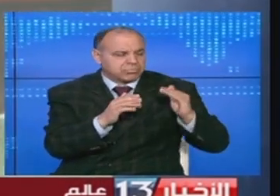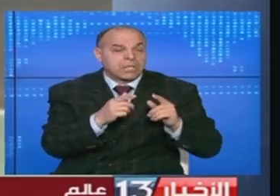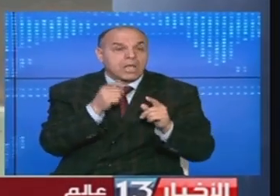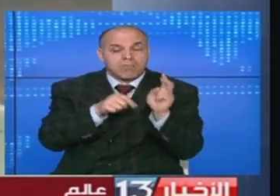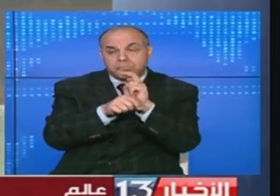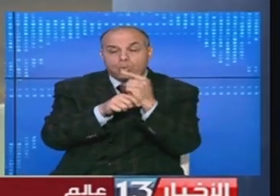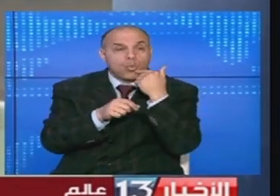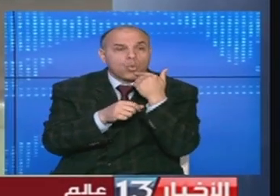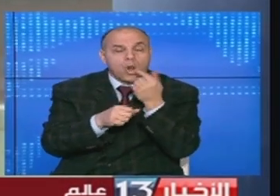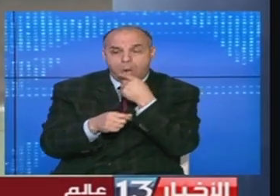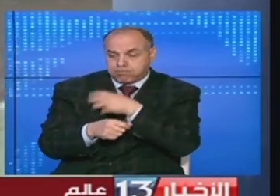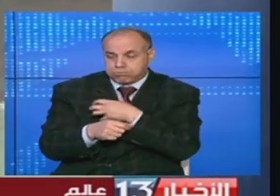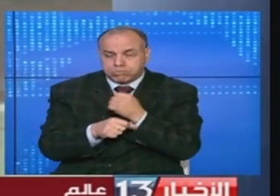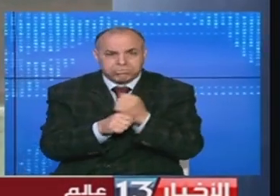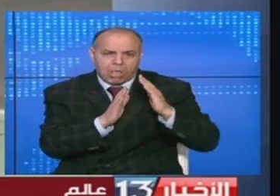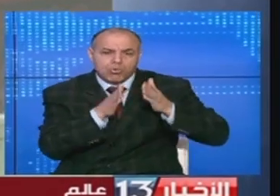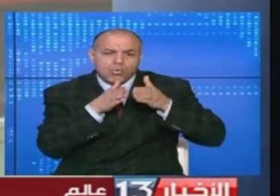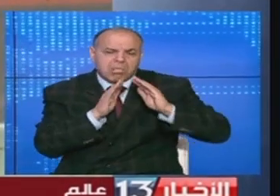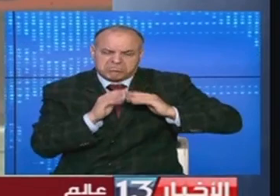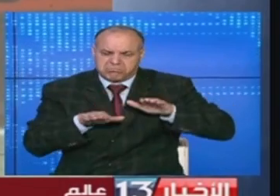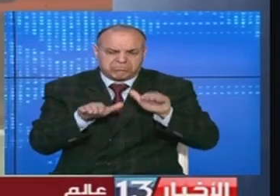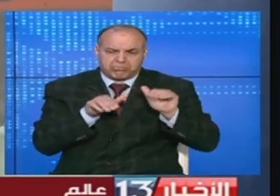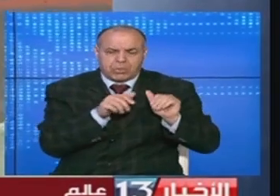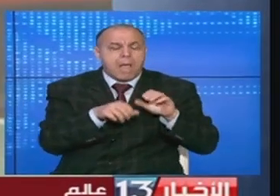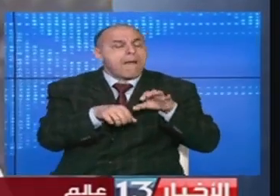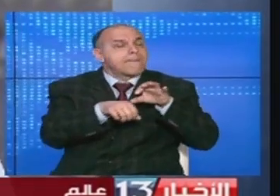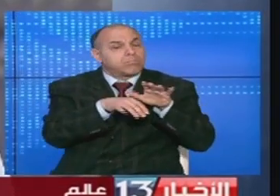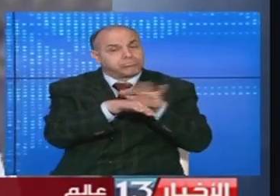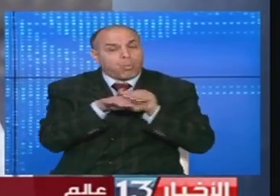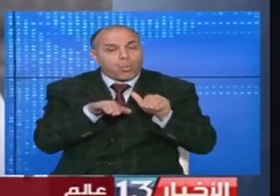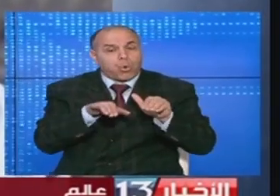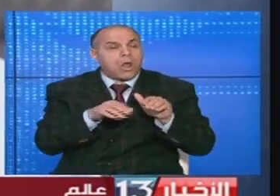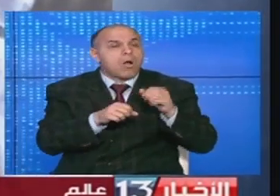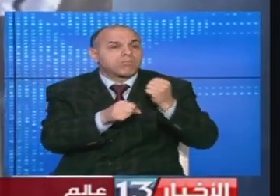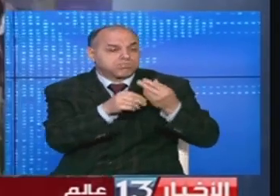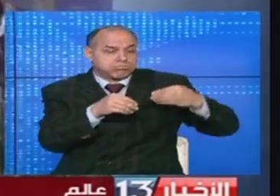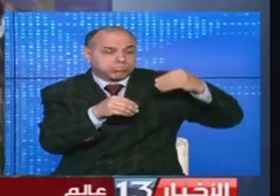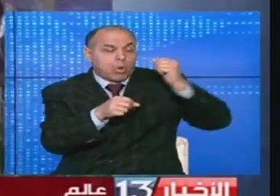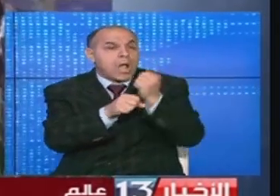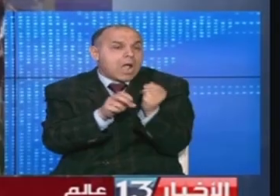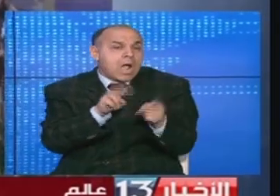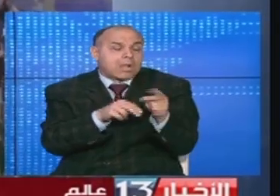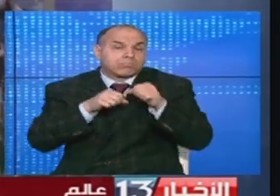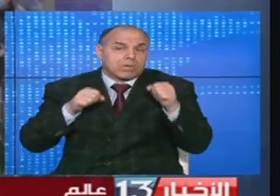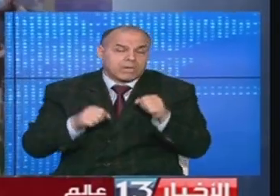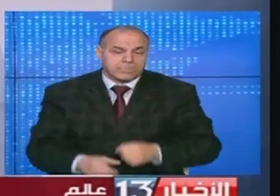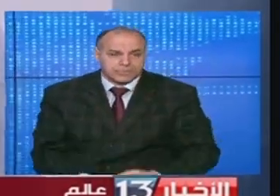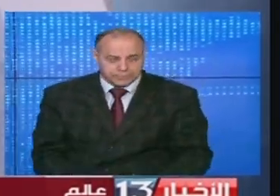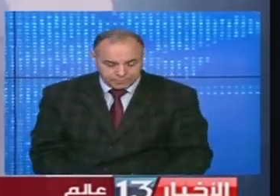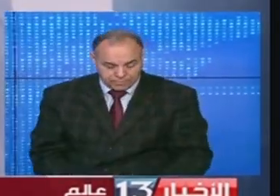يراقب فيه المستثمرون تراجع الطلب بفعل وباء كورونا وزياده الانتاج من قبل المنتجين الكبار